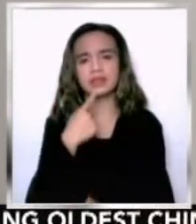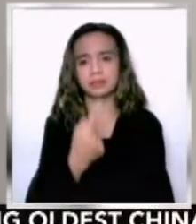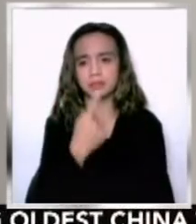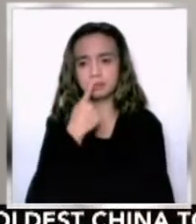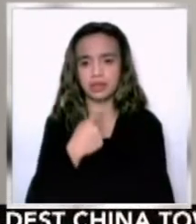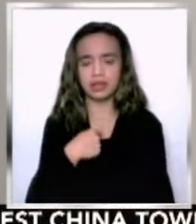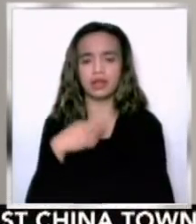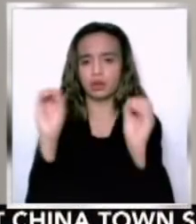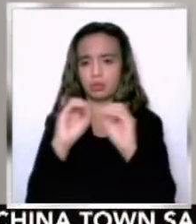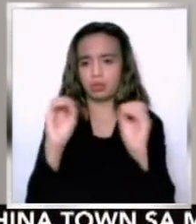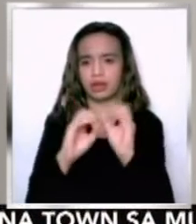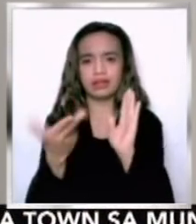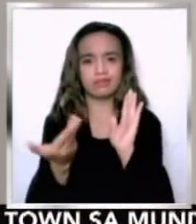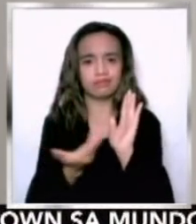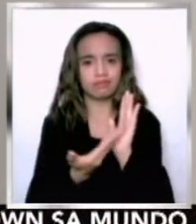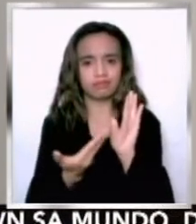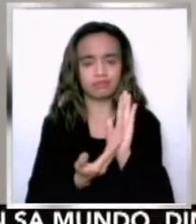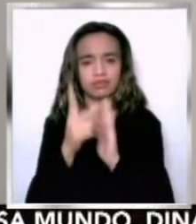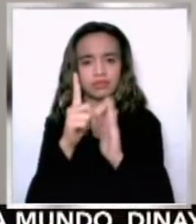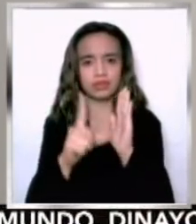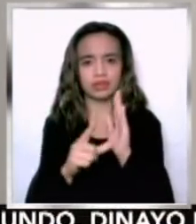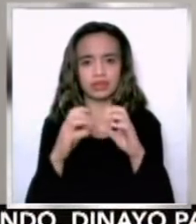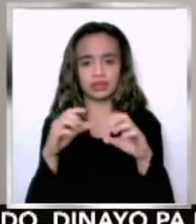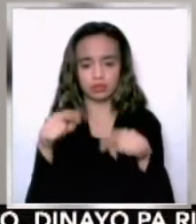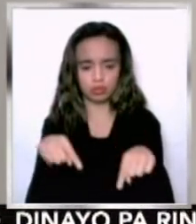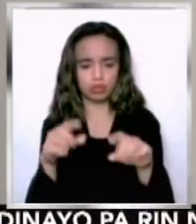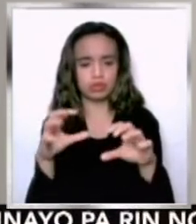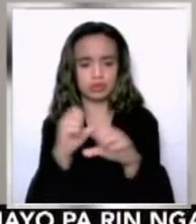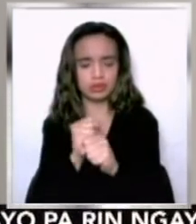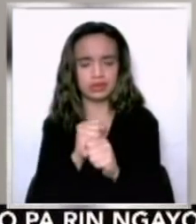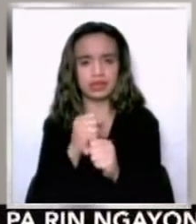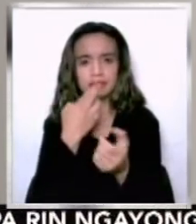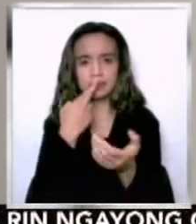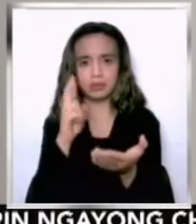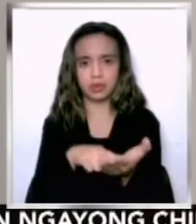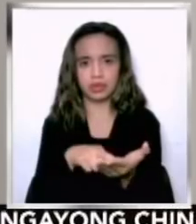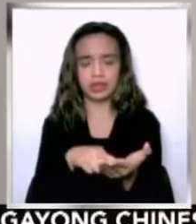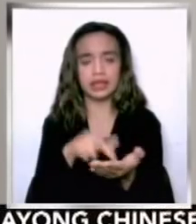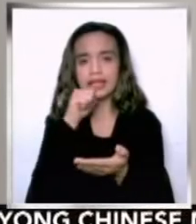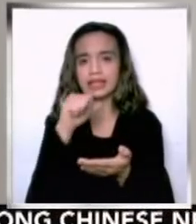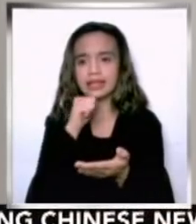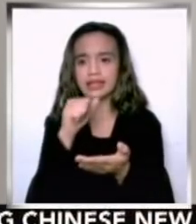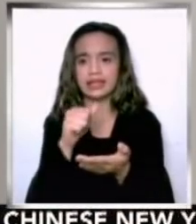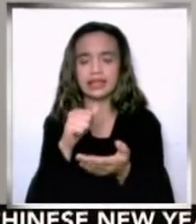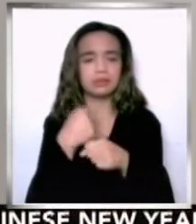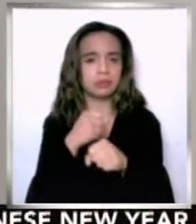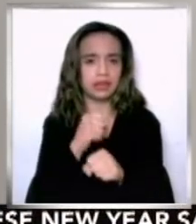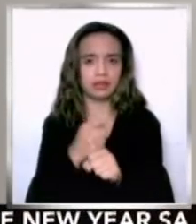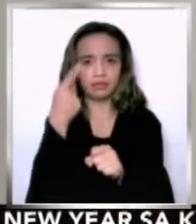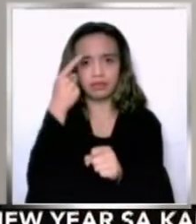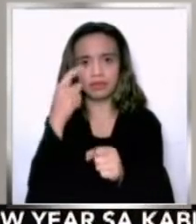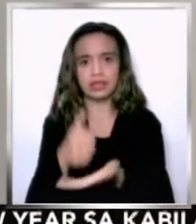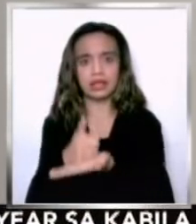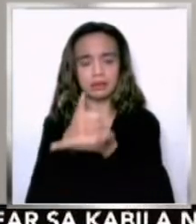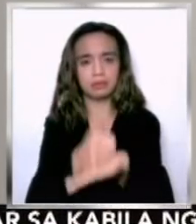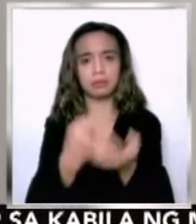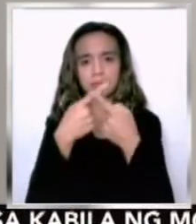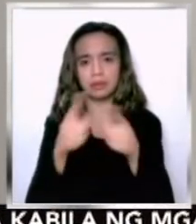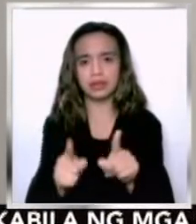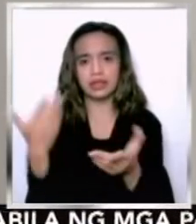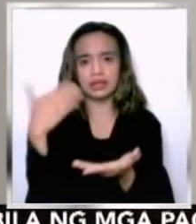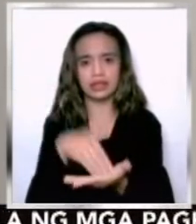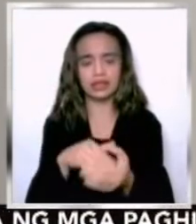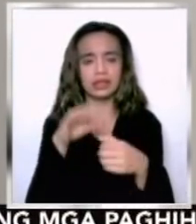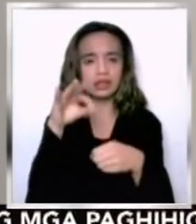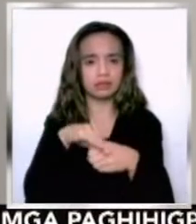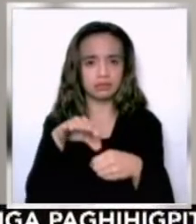factual basis ang conclusion sa report. Hindi po ito ginawa in aid of legislation, kundi para raw sa re-election. At hinihintay raw niyang na hawakan ng